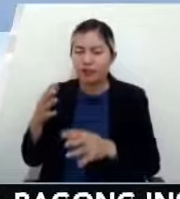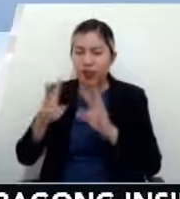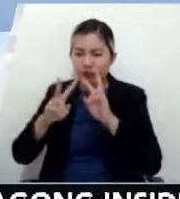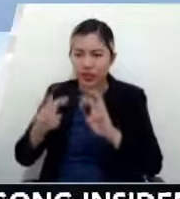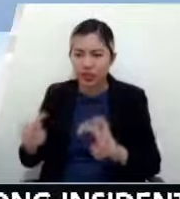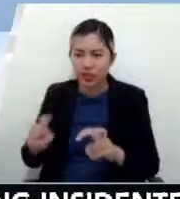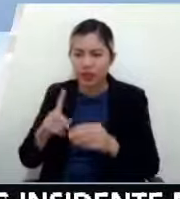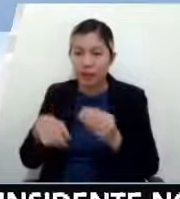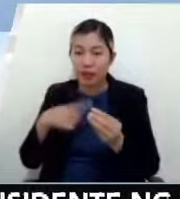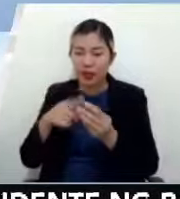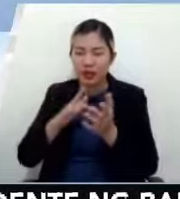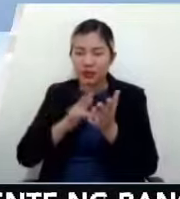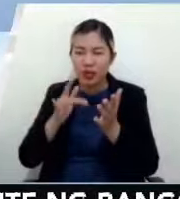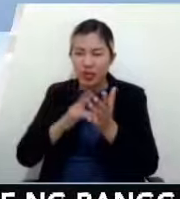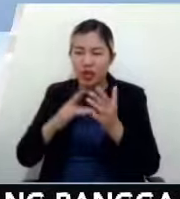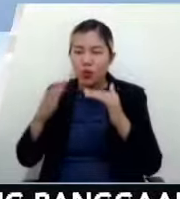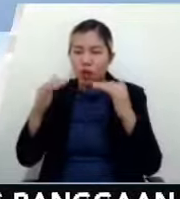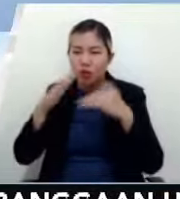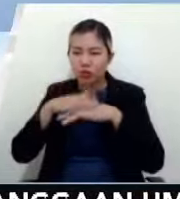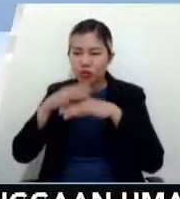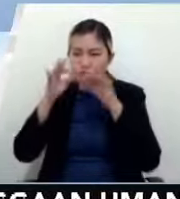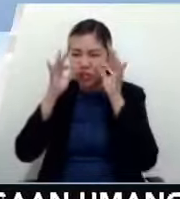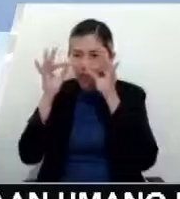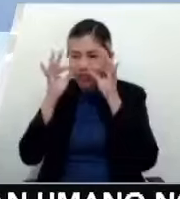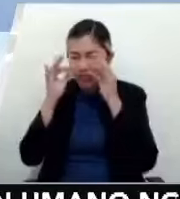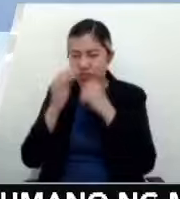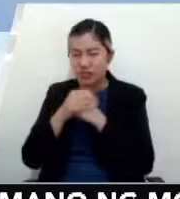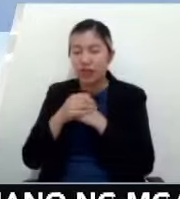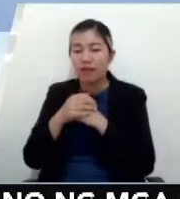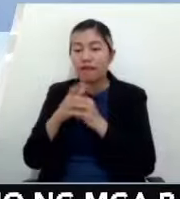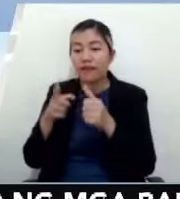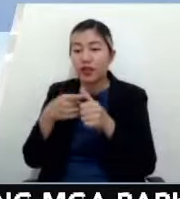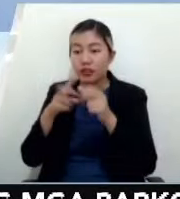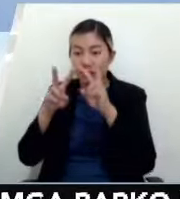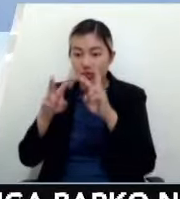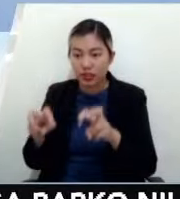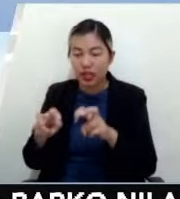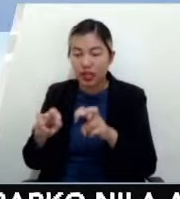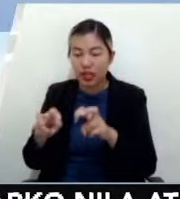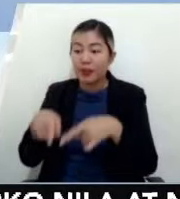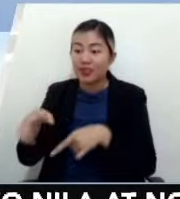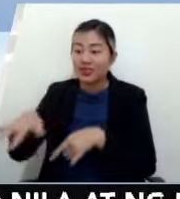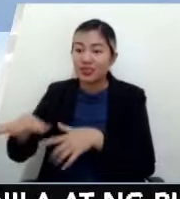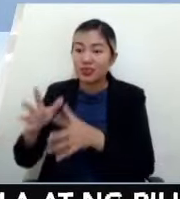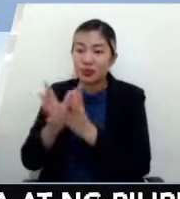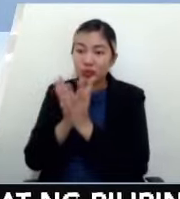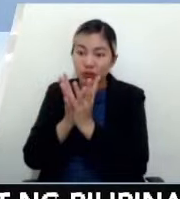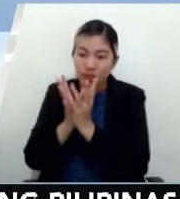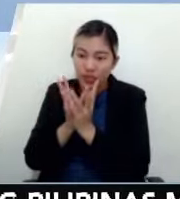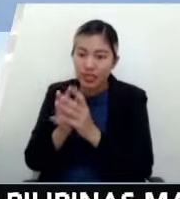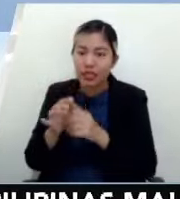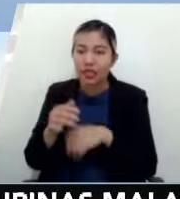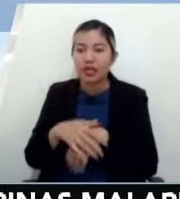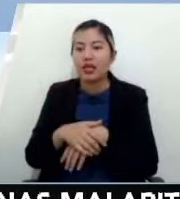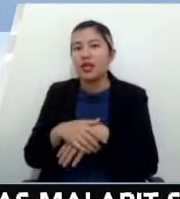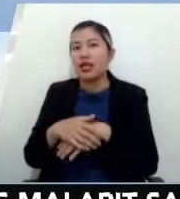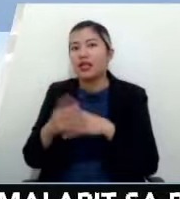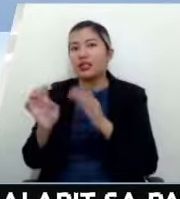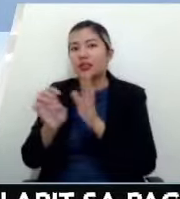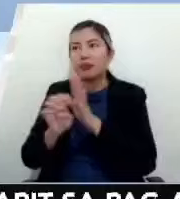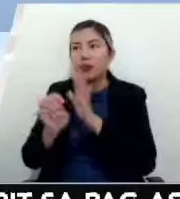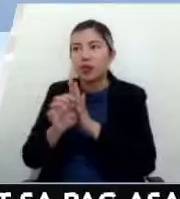una naming tiningnan Ay yung mga insidente na nangyari on the ground yung M lapses on the part of law enforcement